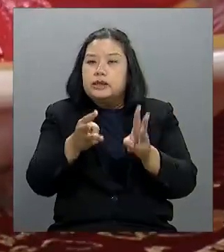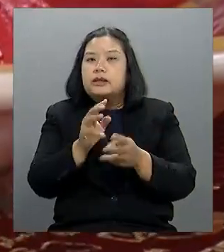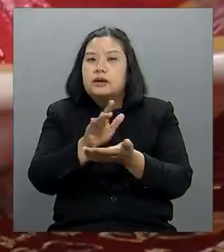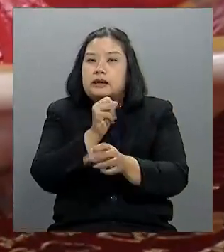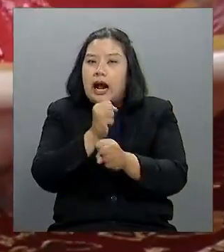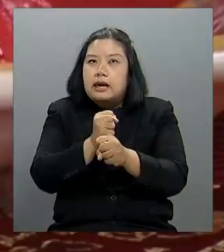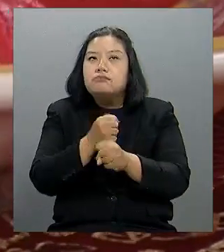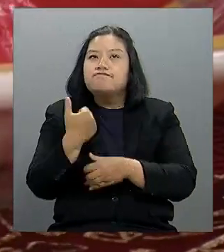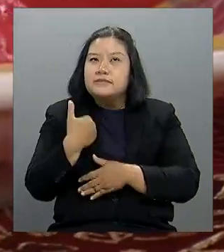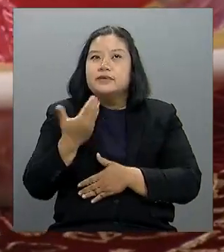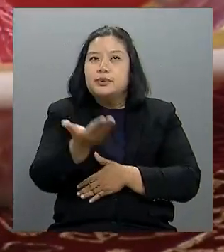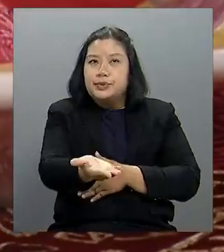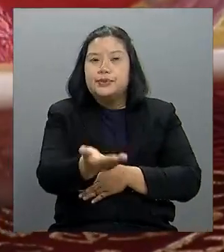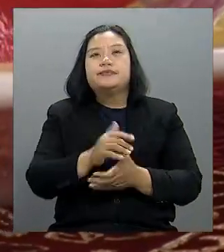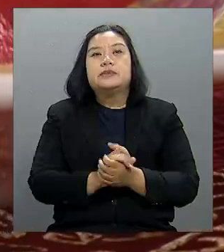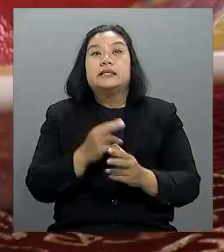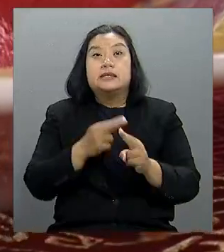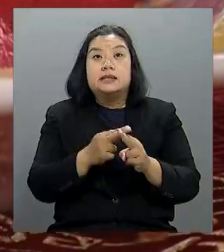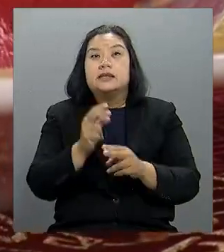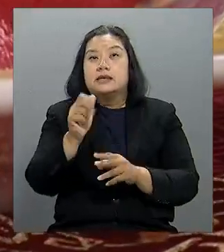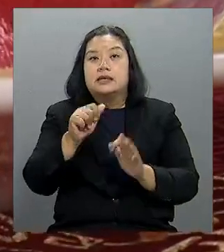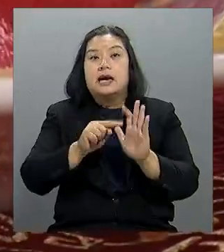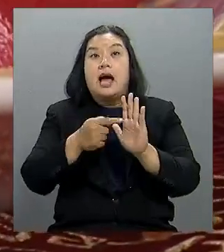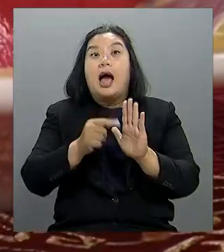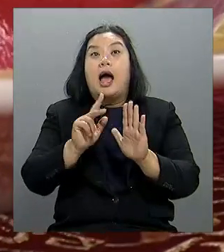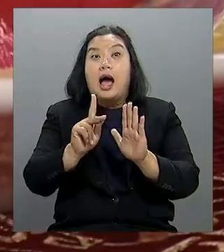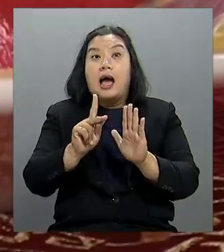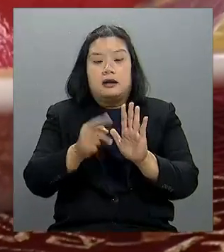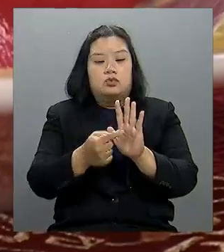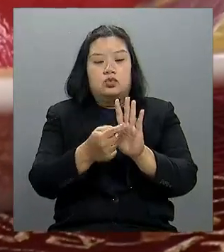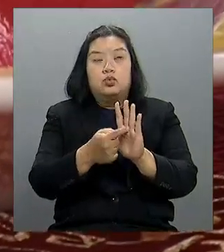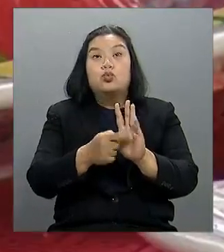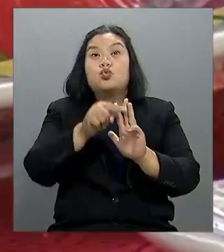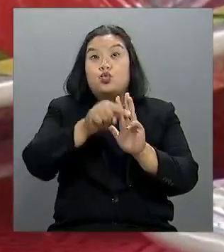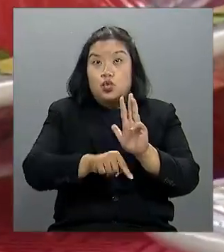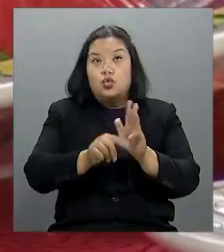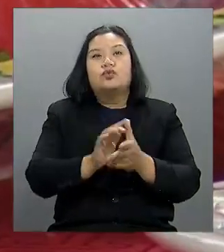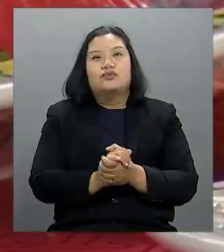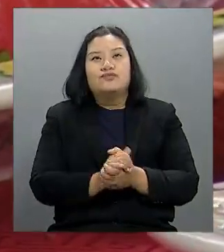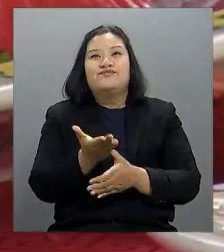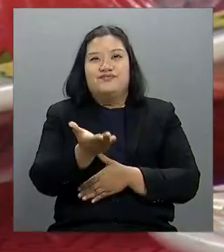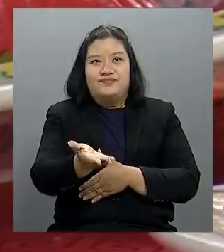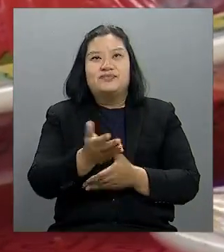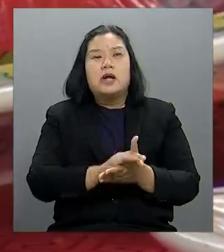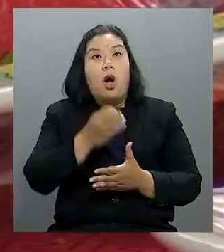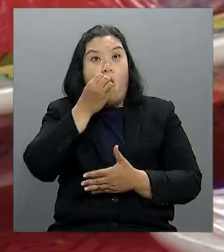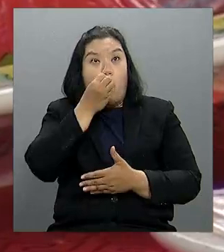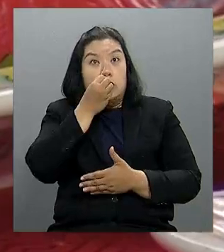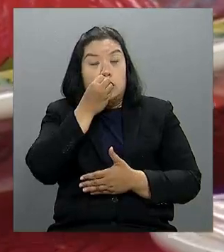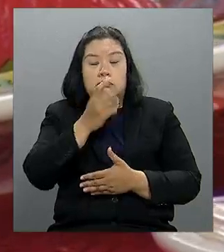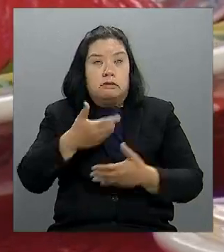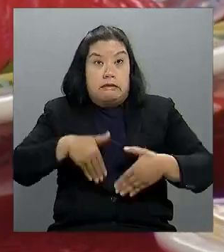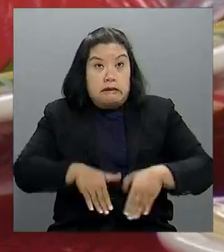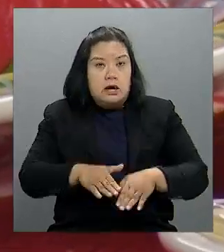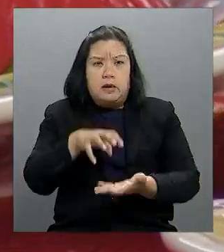นะอ่างก็คือสีแดงกูก็คือเต่านะครับก็คือ เต่าแดง เป็นขนมมงคลที่ใช้ได้ตั้งแต่เกิดนะครับตั้